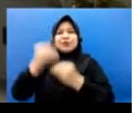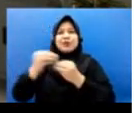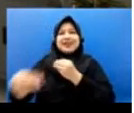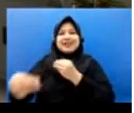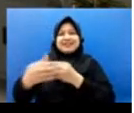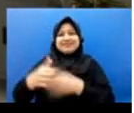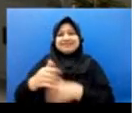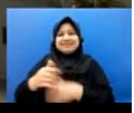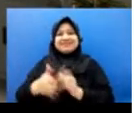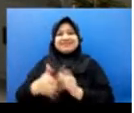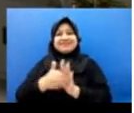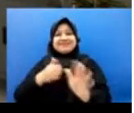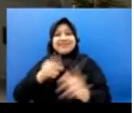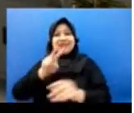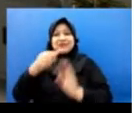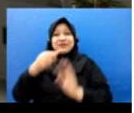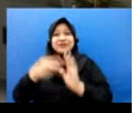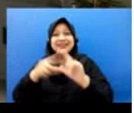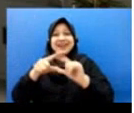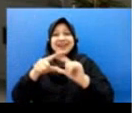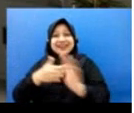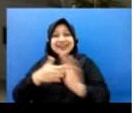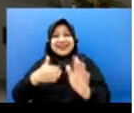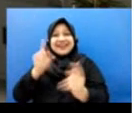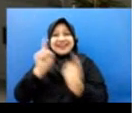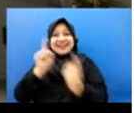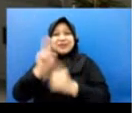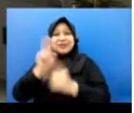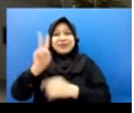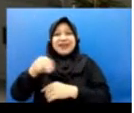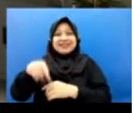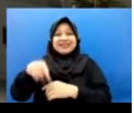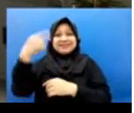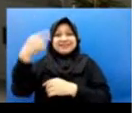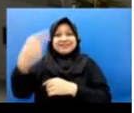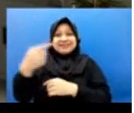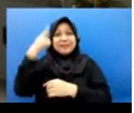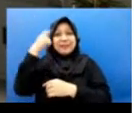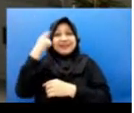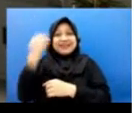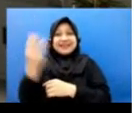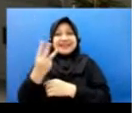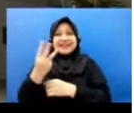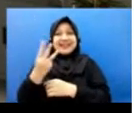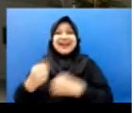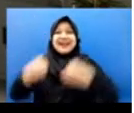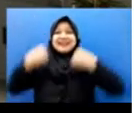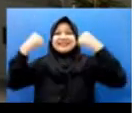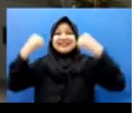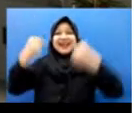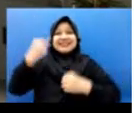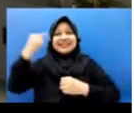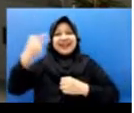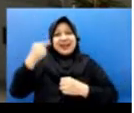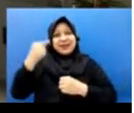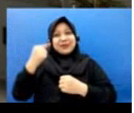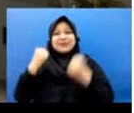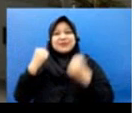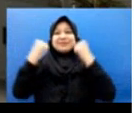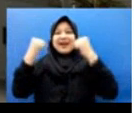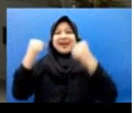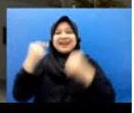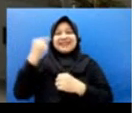Anissa. Kita ketemu lagi minggu depan di pelajaran yang ketiga. Sehat selalu dan tetap semangat. Jangan lupa